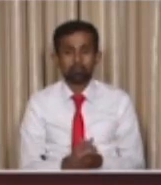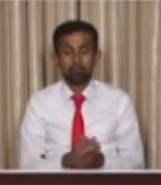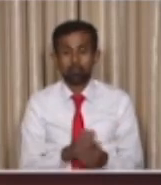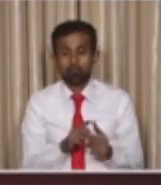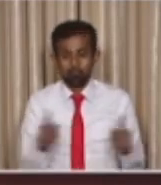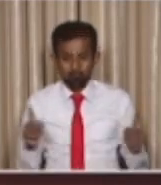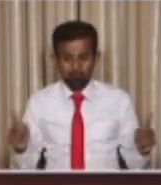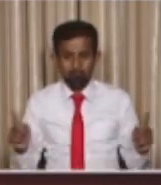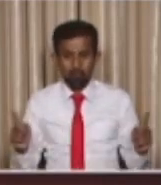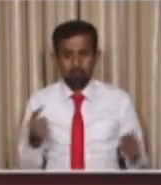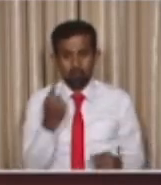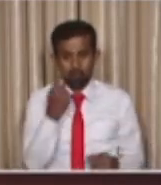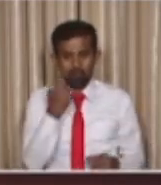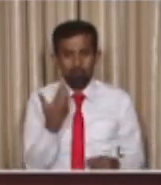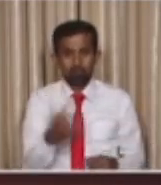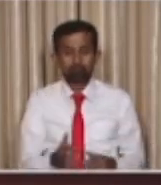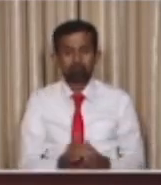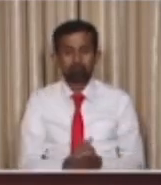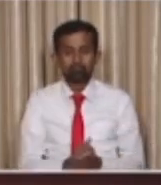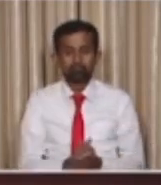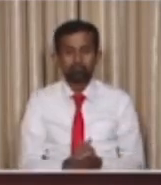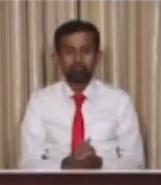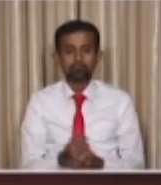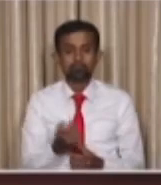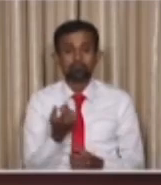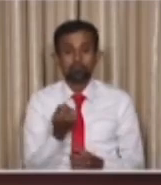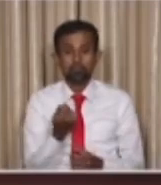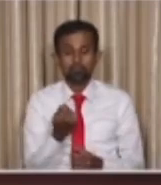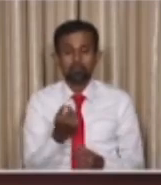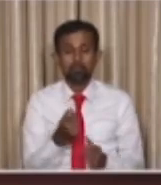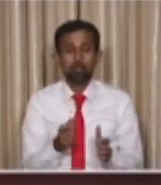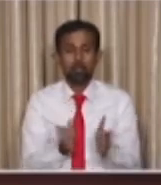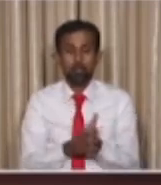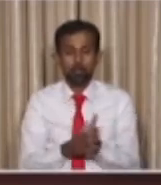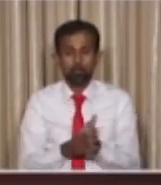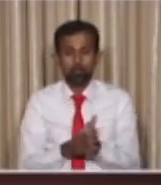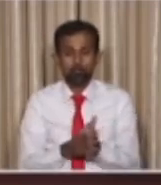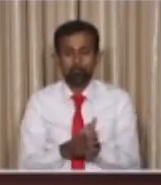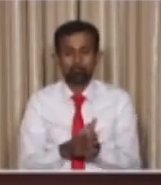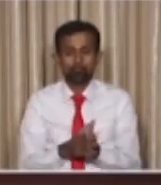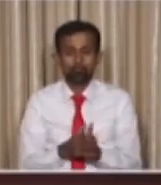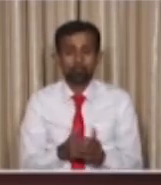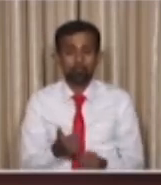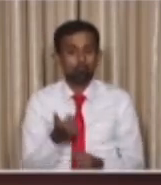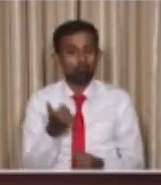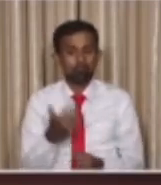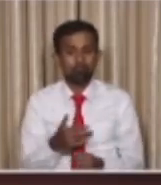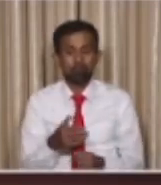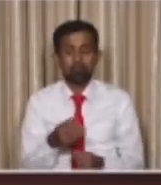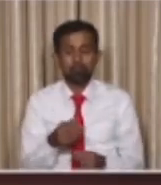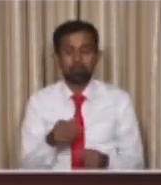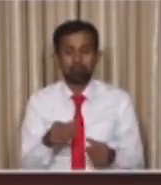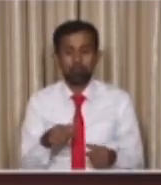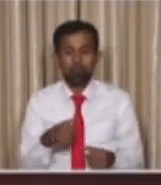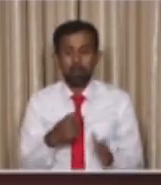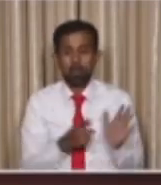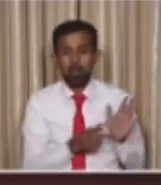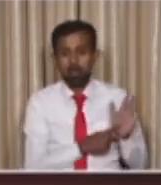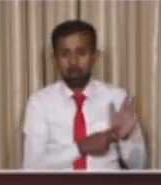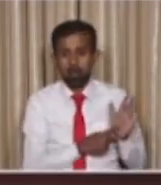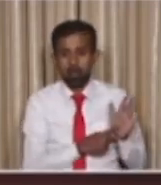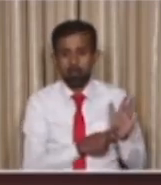සීමාව තුල දැකලා. ඉතින් මම කියන්නේ මේ මුදල් ගිනුම්කාරක සභාව ඉතාමත් වැදගත් ආයතන. මම එකක් අපේ ලසන්ත